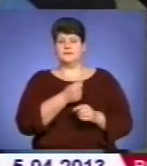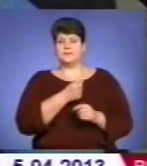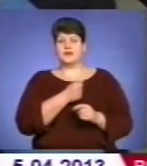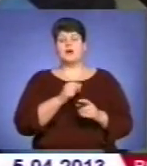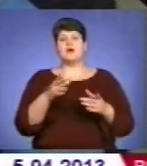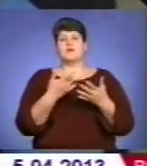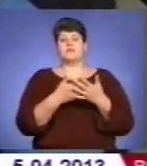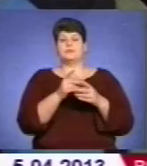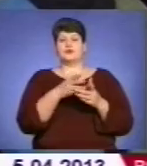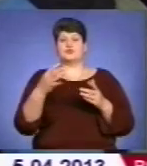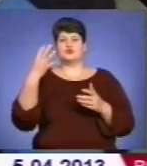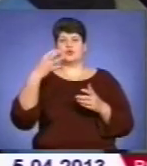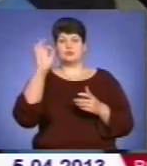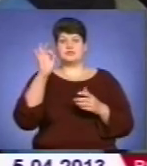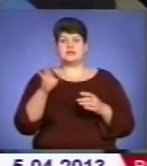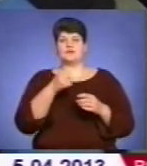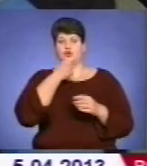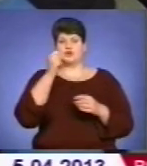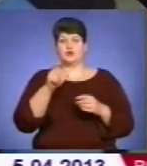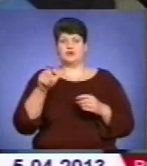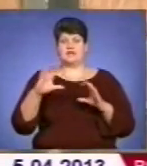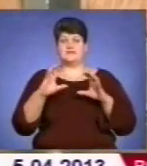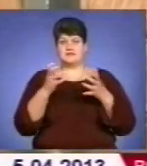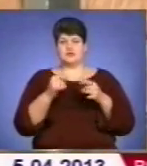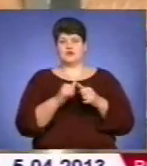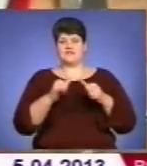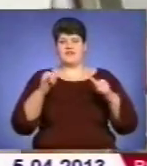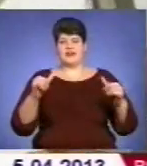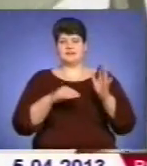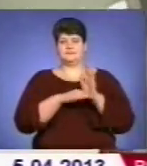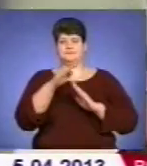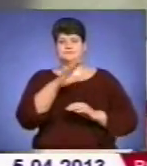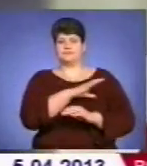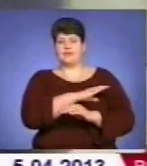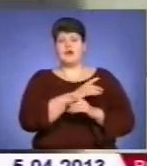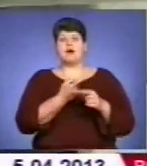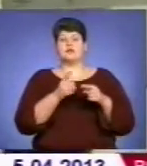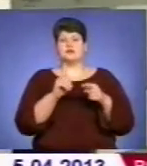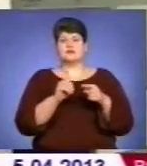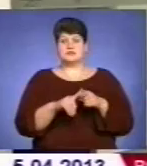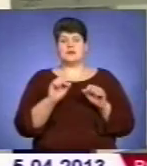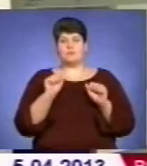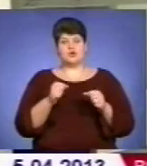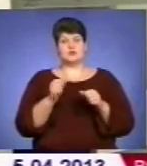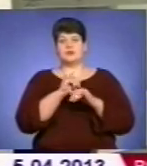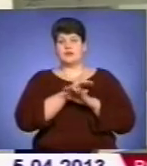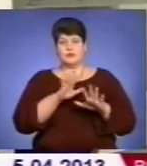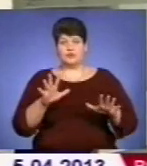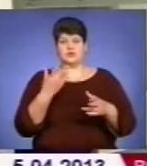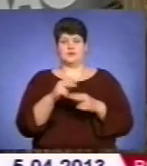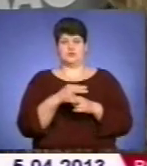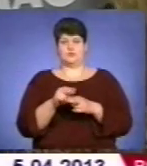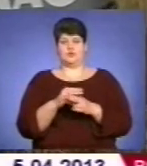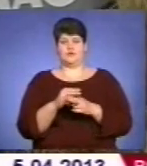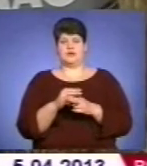понад 40% дорослих людей у світі розвивається гіпертонія. Та виникненню цієї недуги можна запобігти і вилікувати.